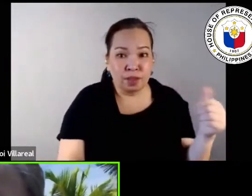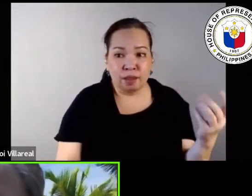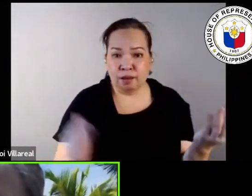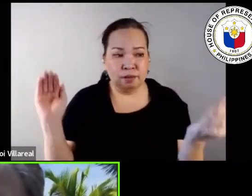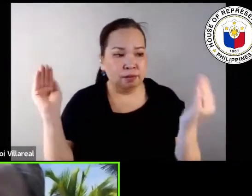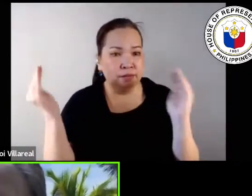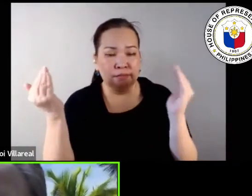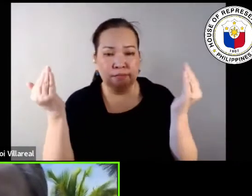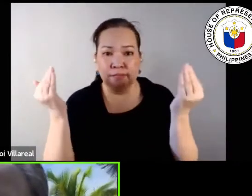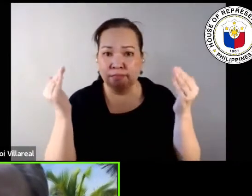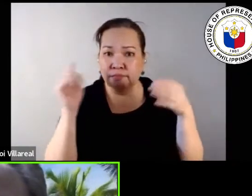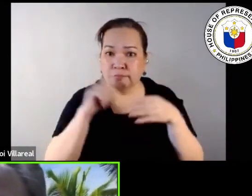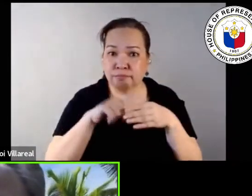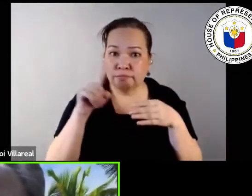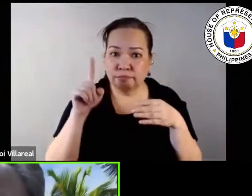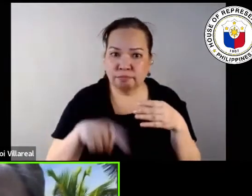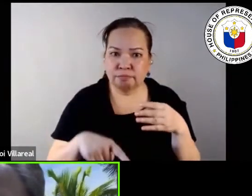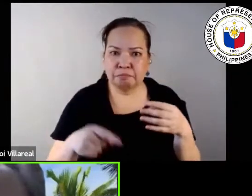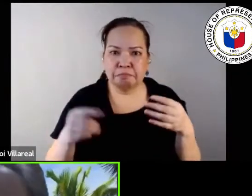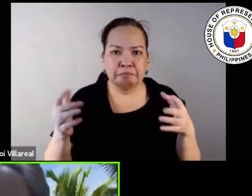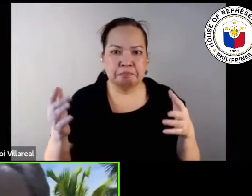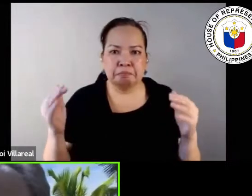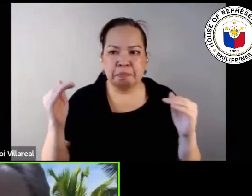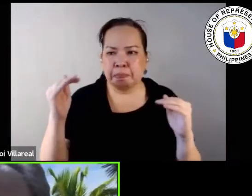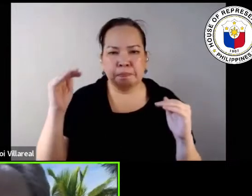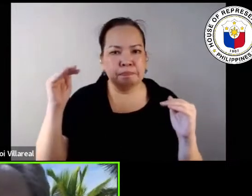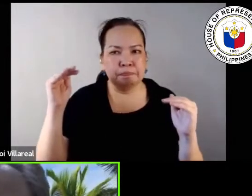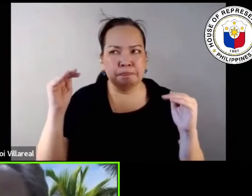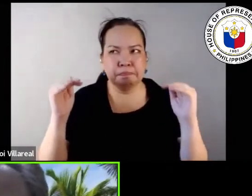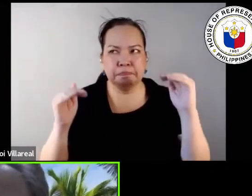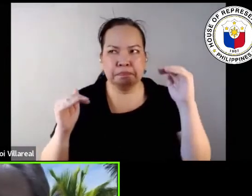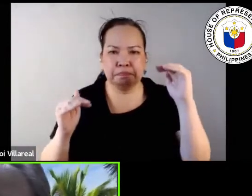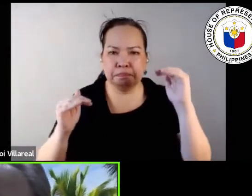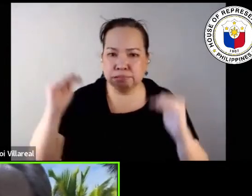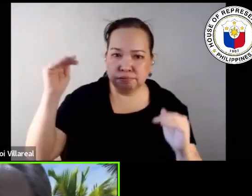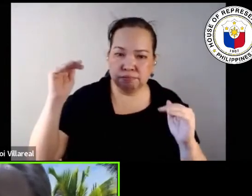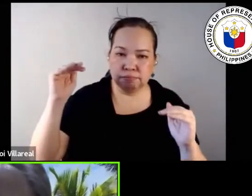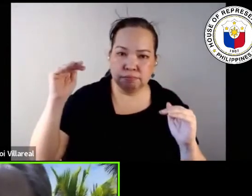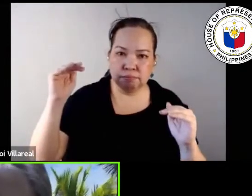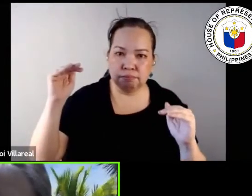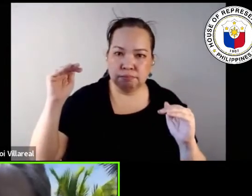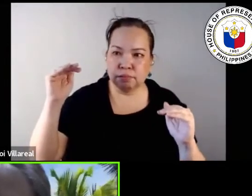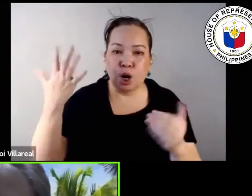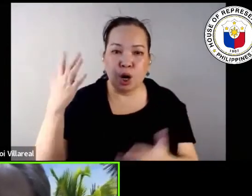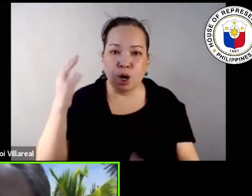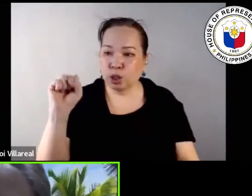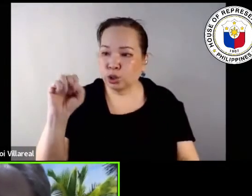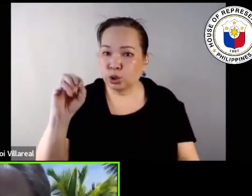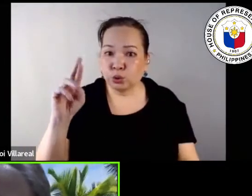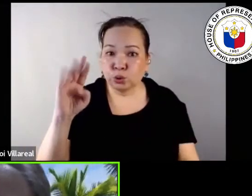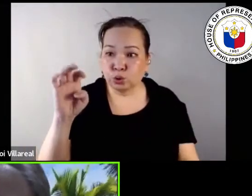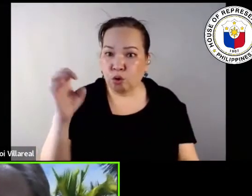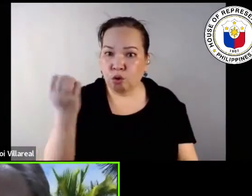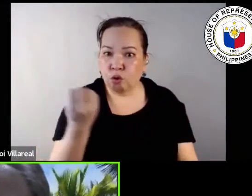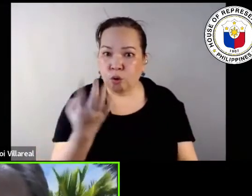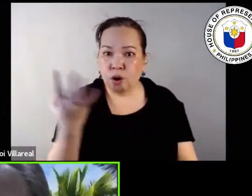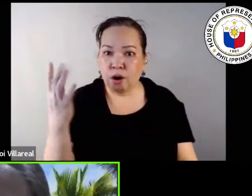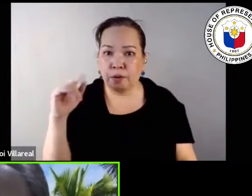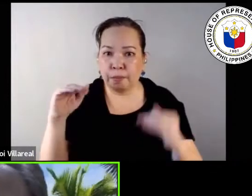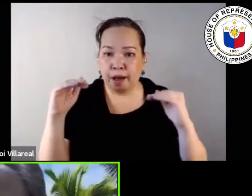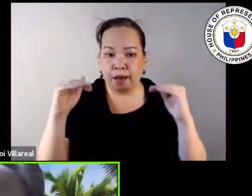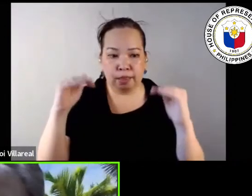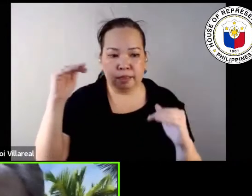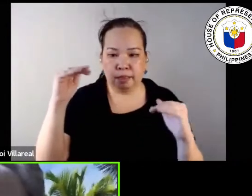po napakalaki ng agwat ng scores ng mga batang